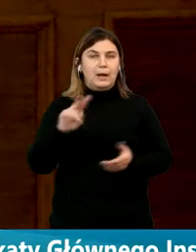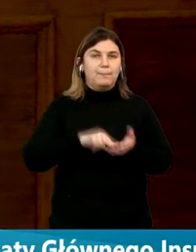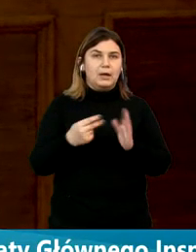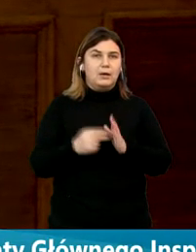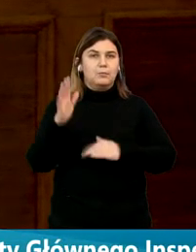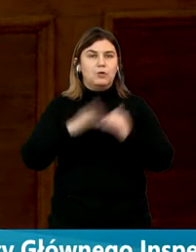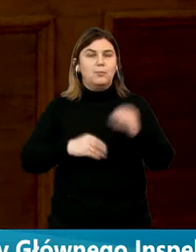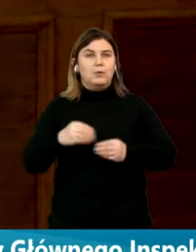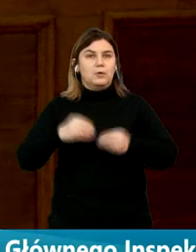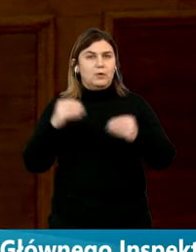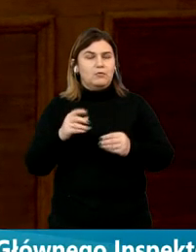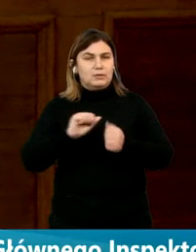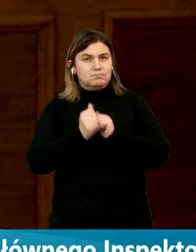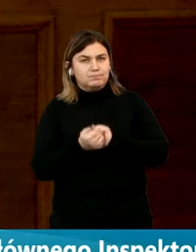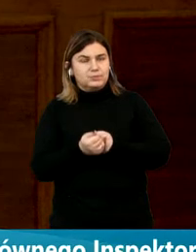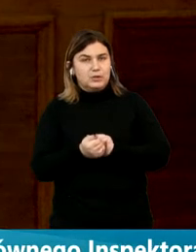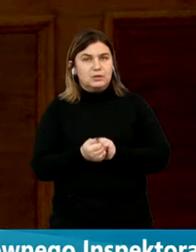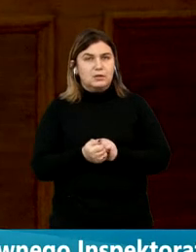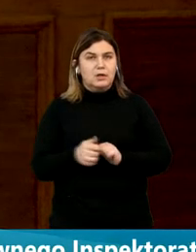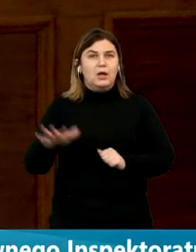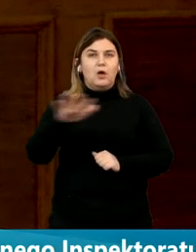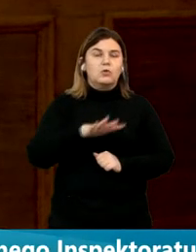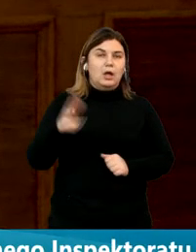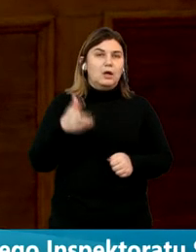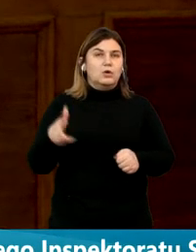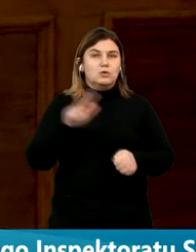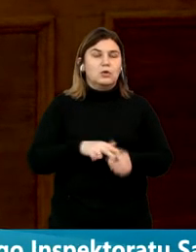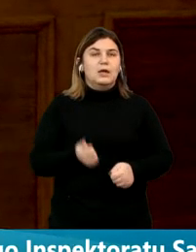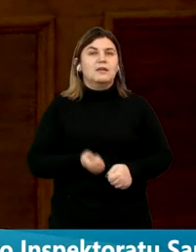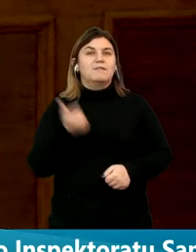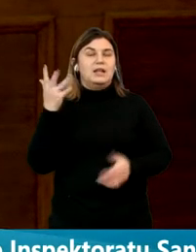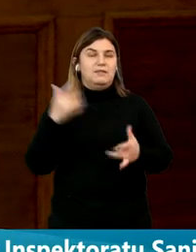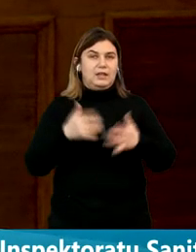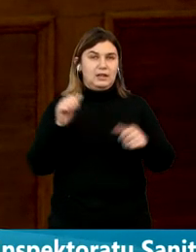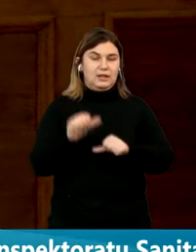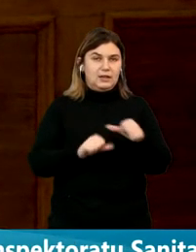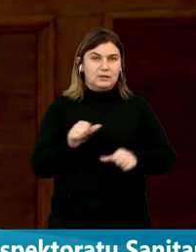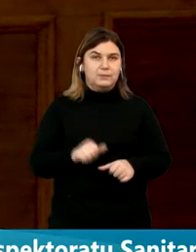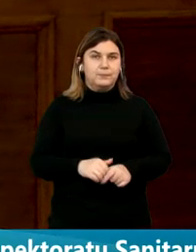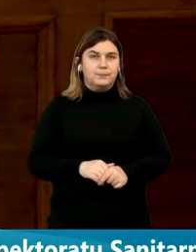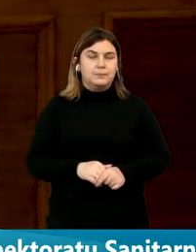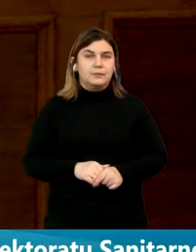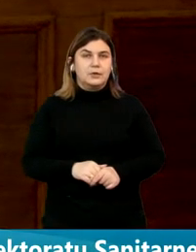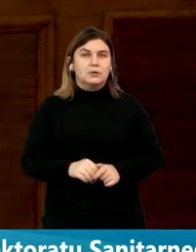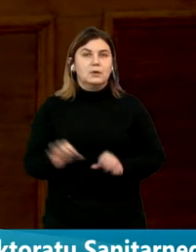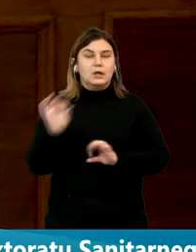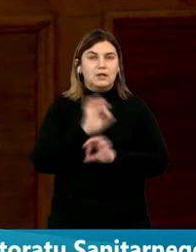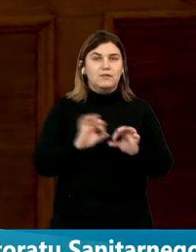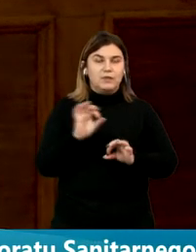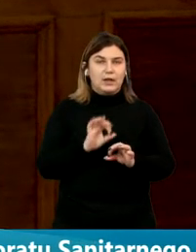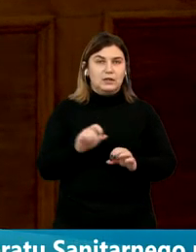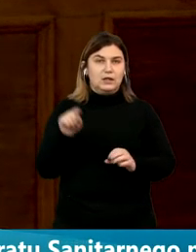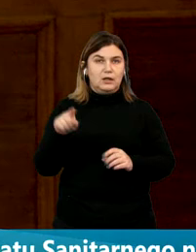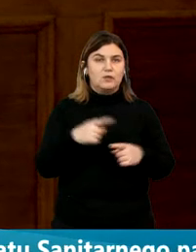przebudowanie infrastruktury, szczególnie na osiedlach istniejących od kilkudziesięciu lat? Panie Patryku, remonty infrastruktury, szczególnie